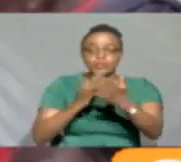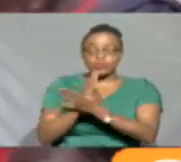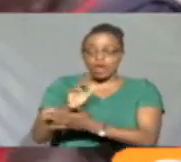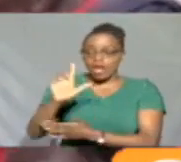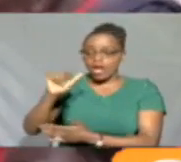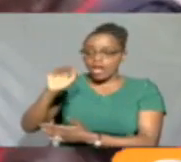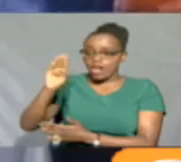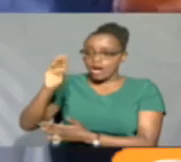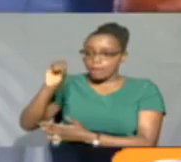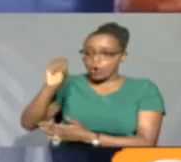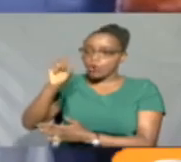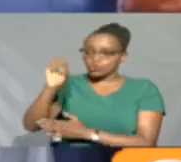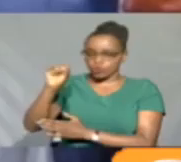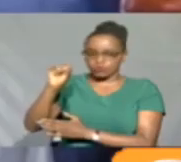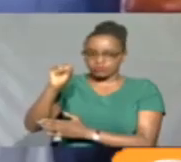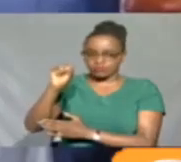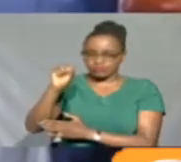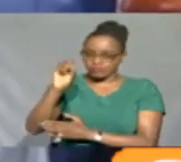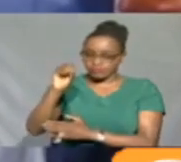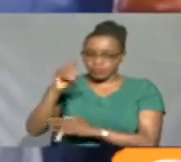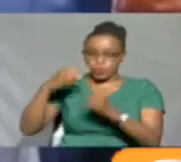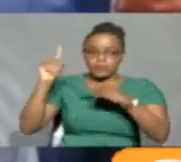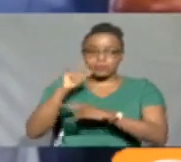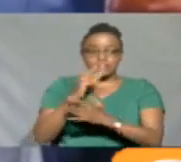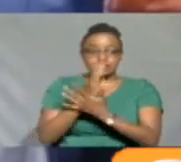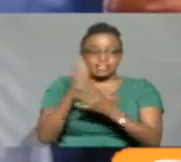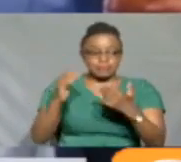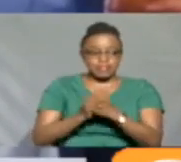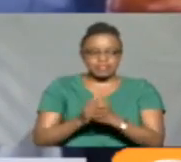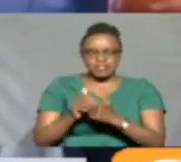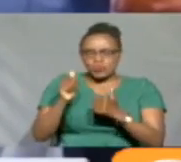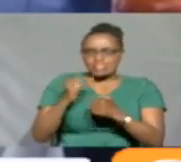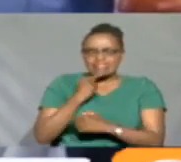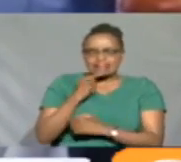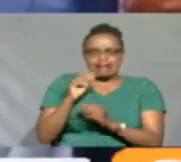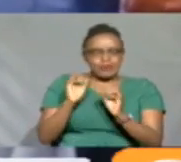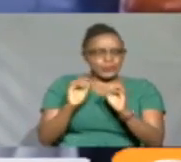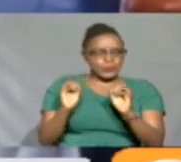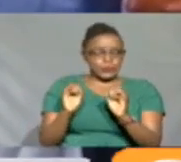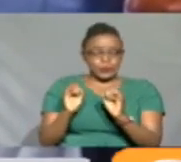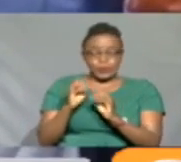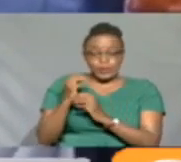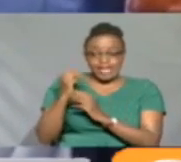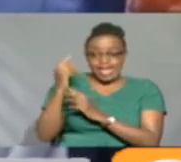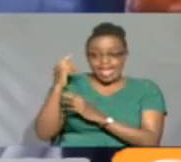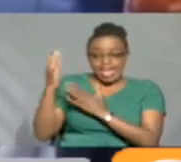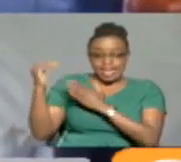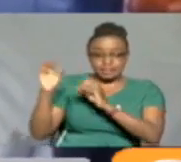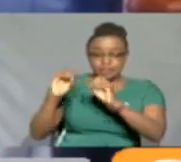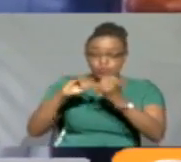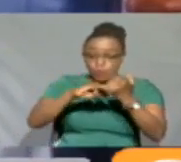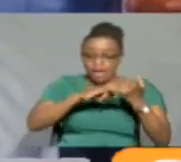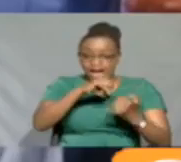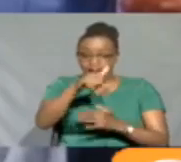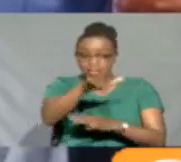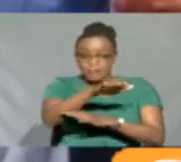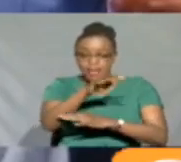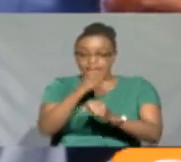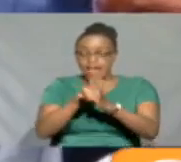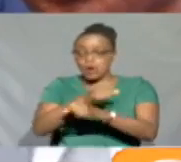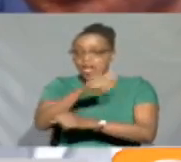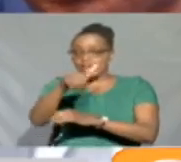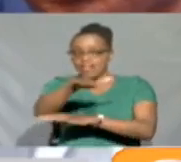Laboso ndiye. It was something unprecedented in this country for her to be married elsewhere and then come and work